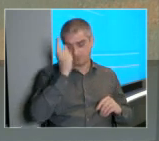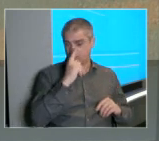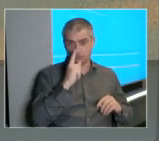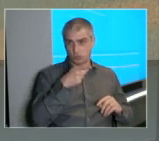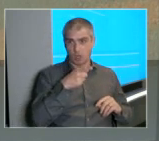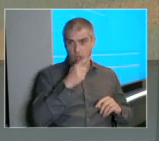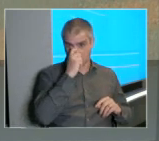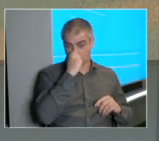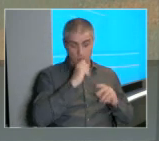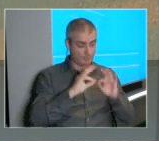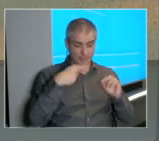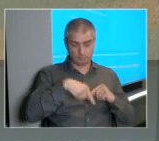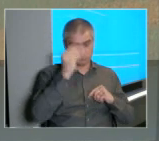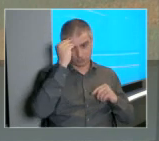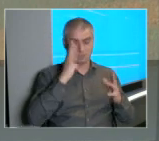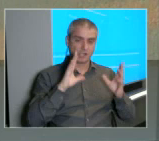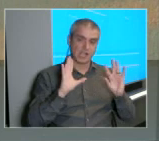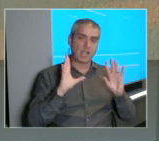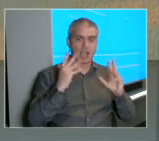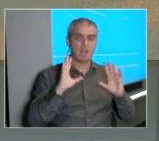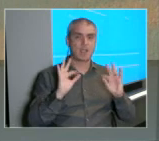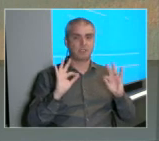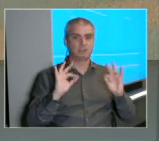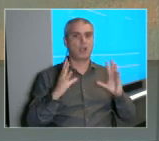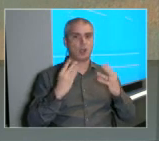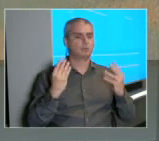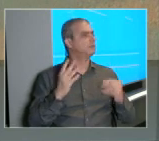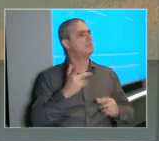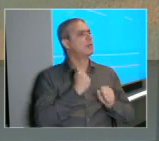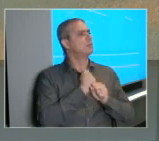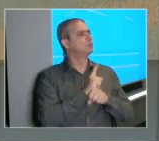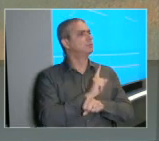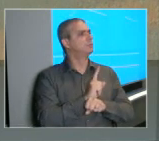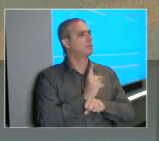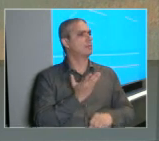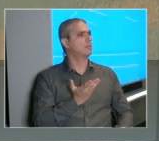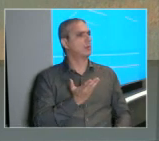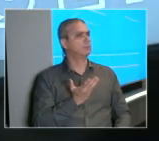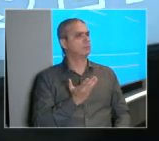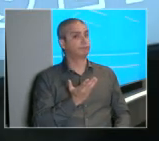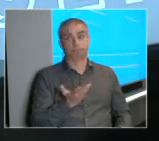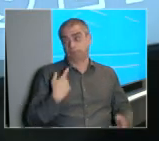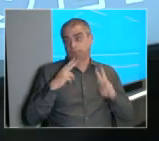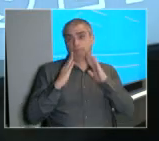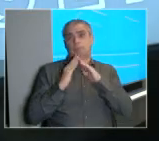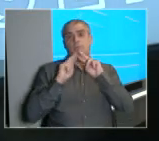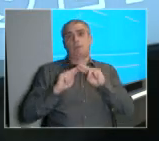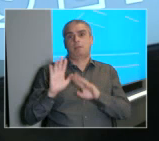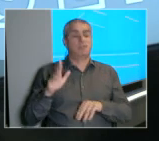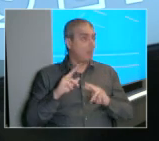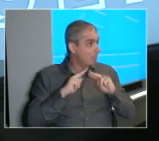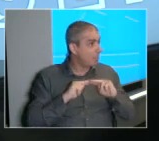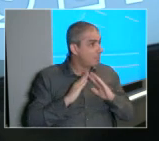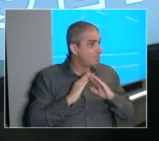מתחילים את השנה, מדובר בעשרות רבות. מה אתם עושים בינתיים? הם נשארים בבית. נשארת